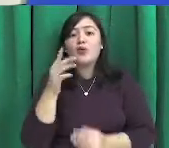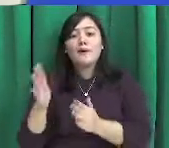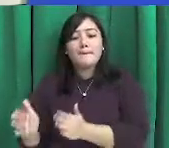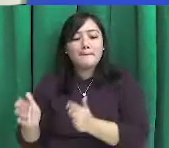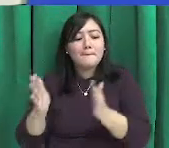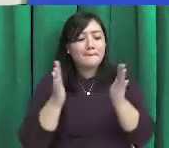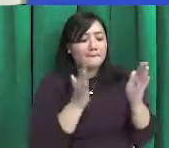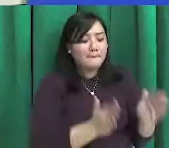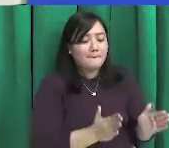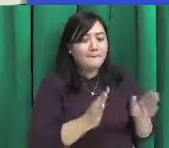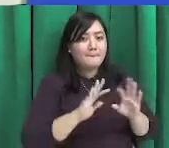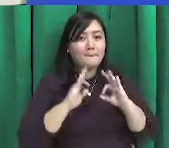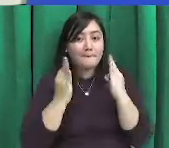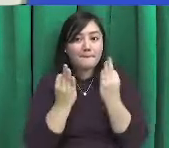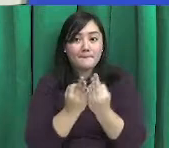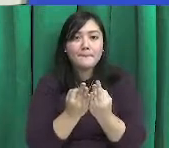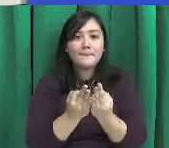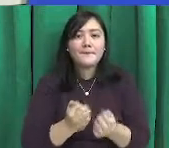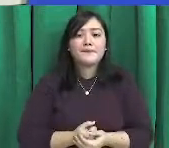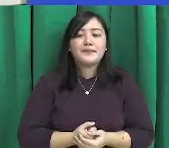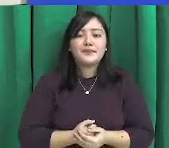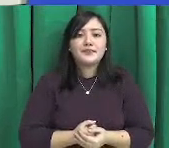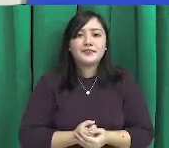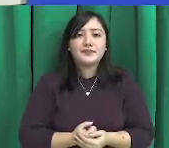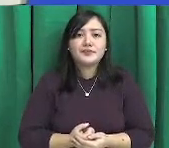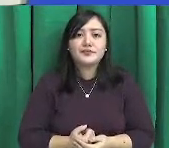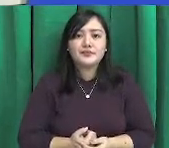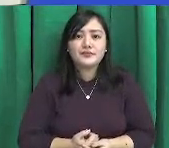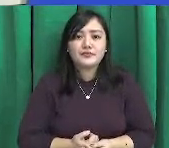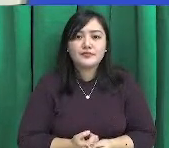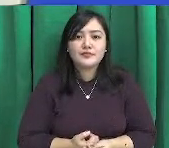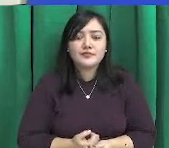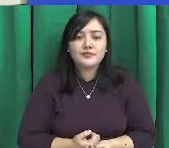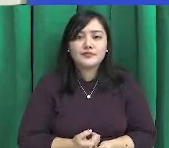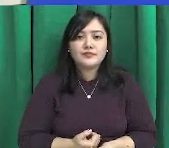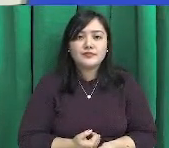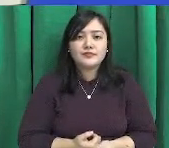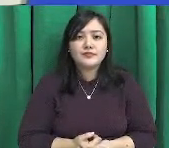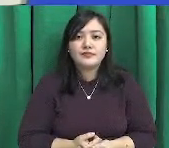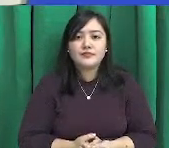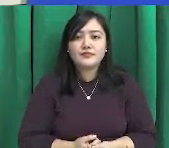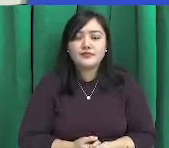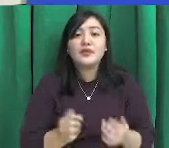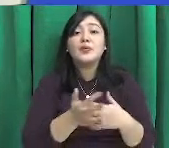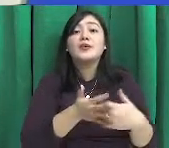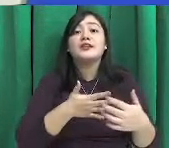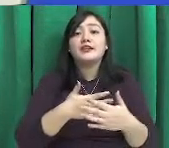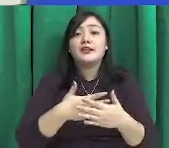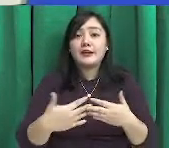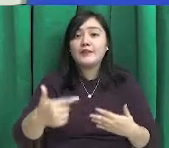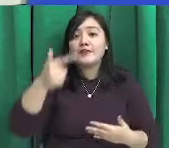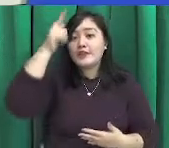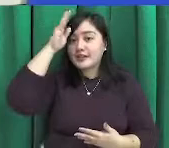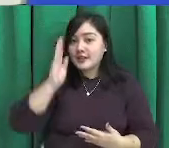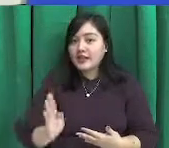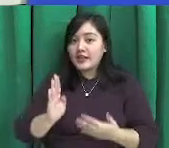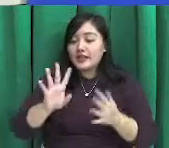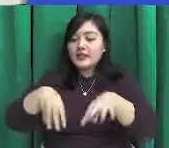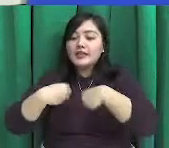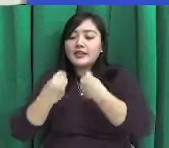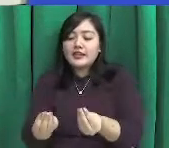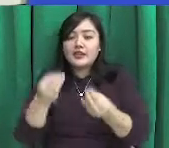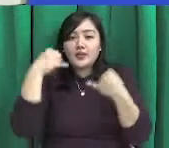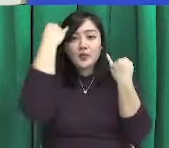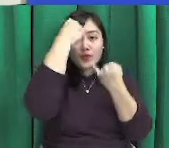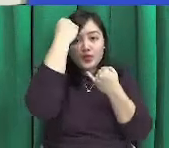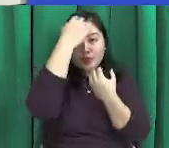sinabi naman noong nag-establish ng family, walang iba kundi ang Diyos, kung ano ang information na ibinibigay niya sa atin,